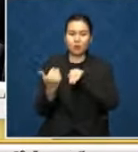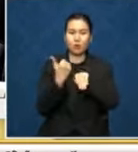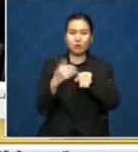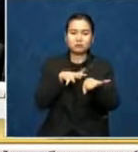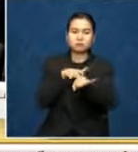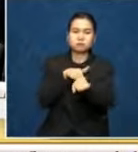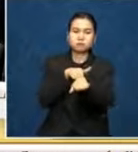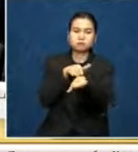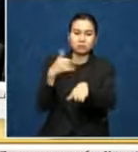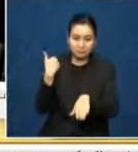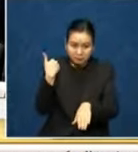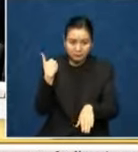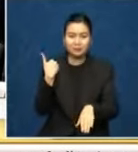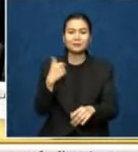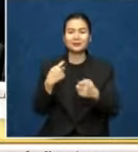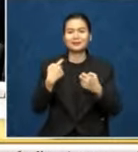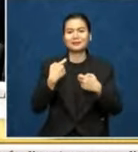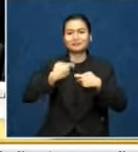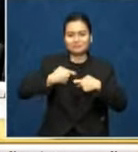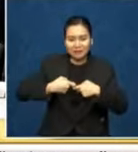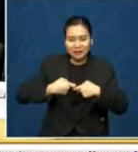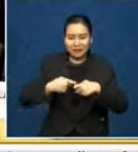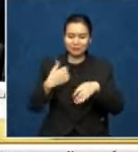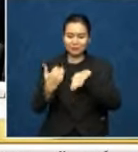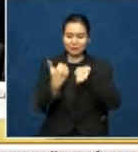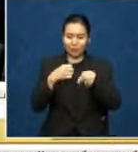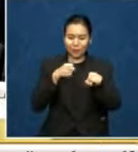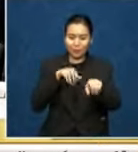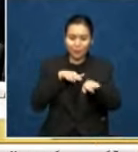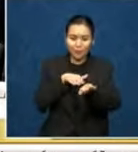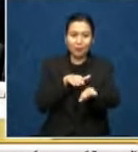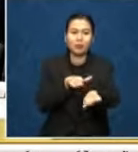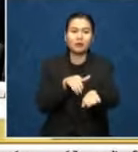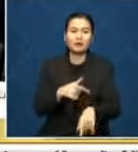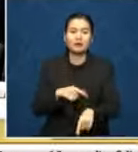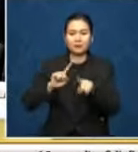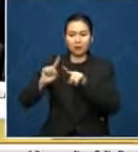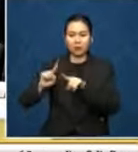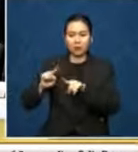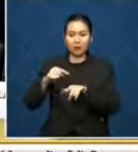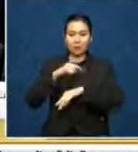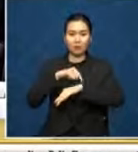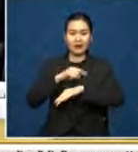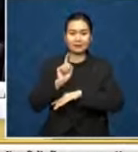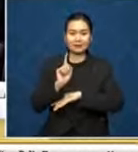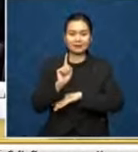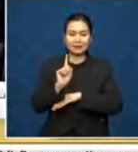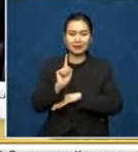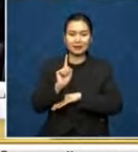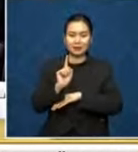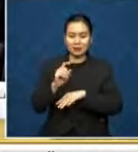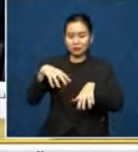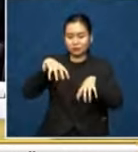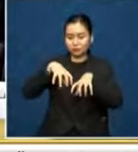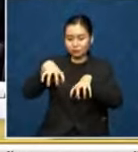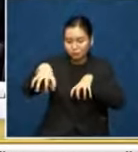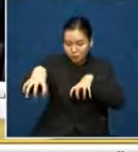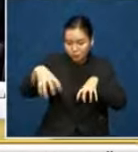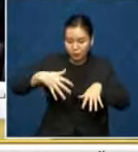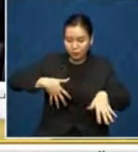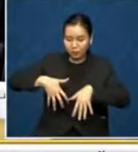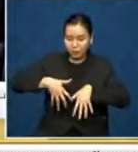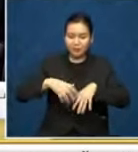านสร้างความไม่สะดวกให้กับพี่น้องประชาชนเป็นอย่างมากนะครับหรือแม้แต่ในยามปกตินะครับด้วยการขยายตัวของชุมชนสะพ